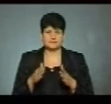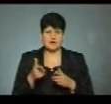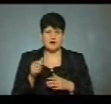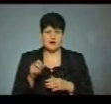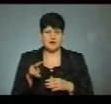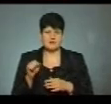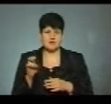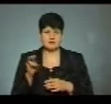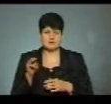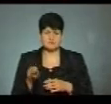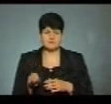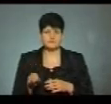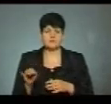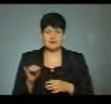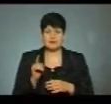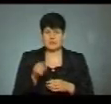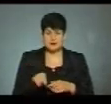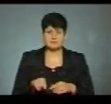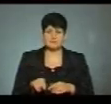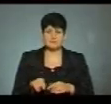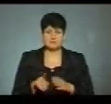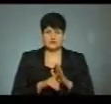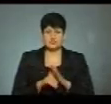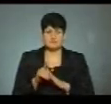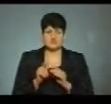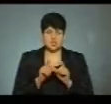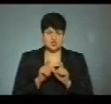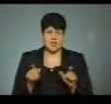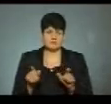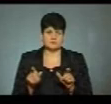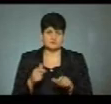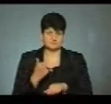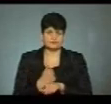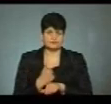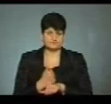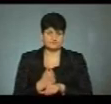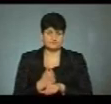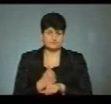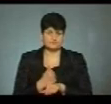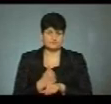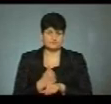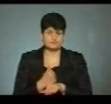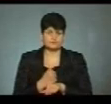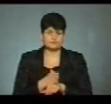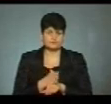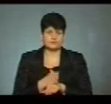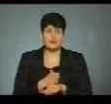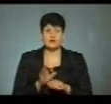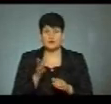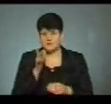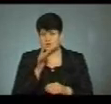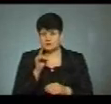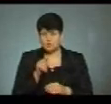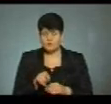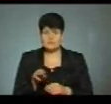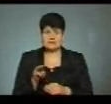Галанті. І там так у нас почався штаб. І під час того ми з